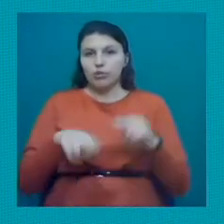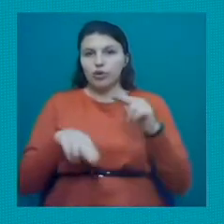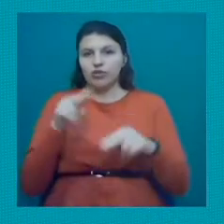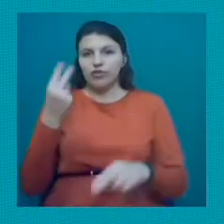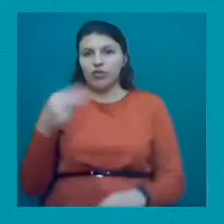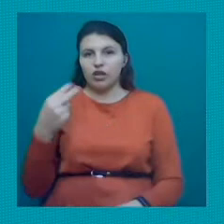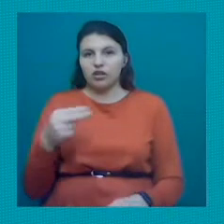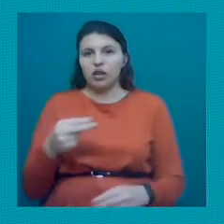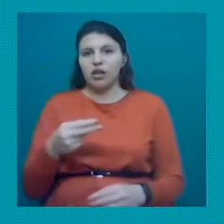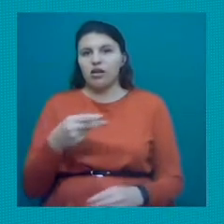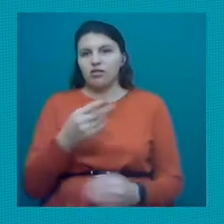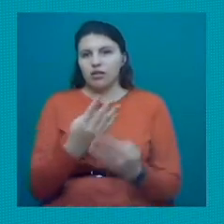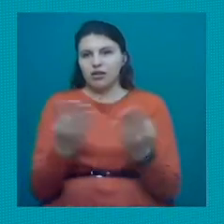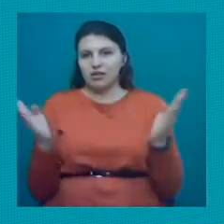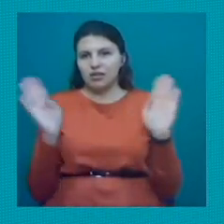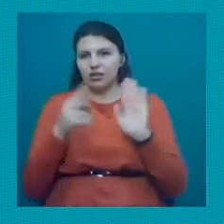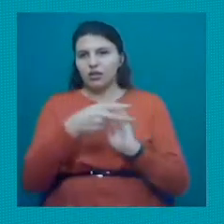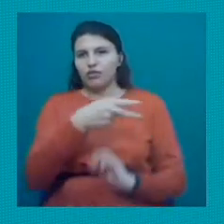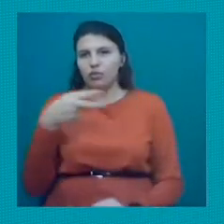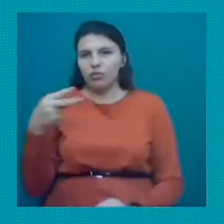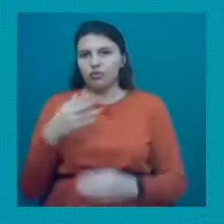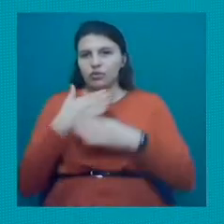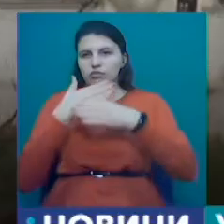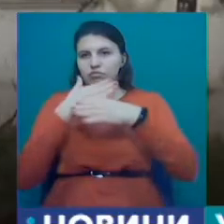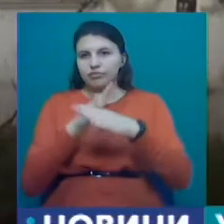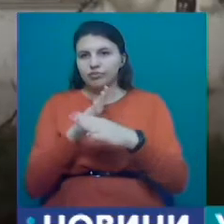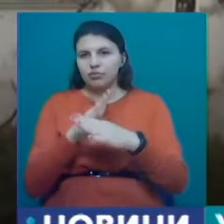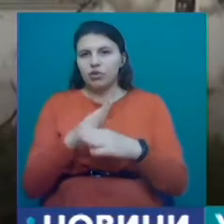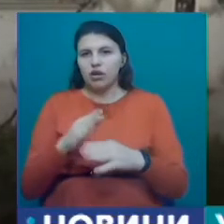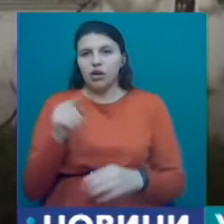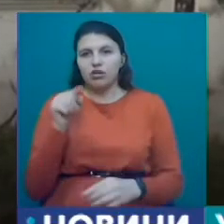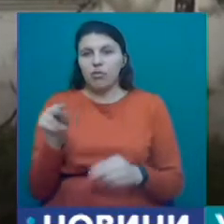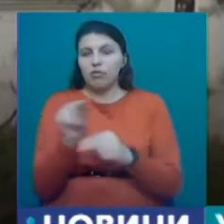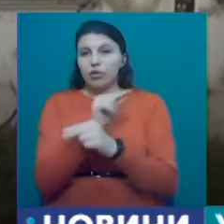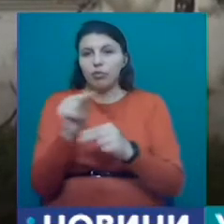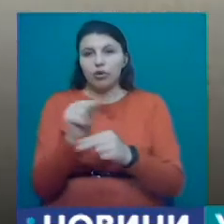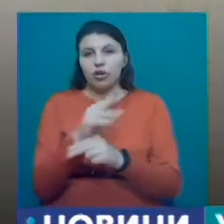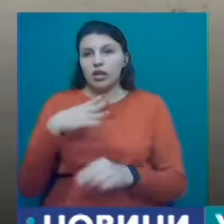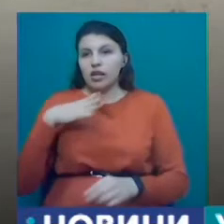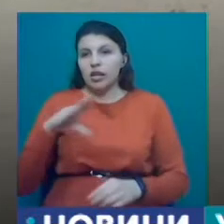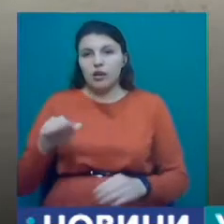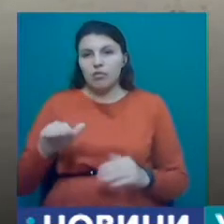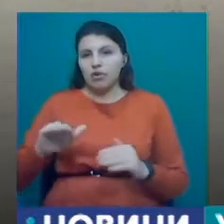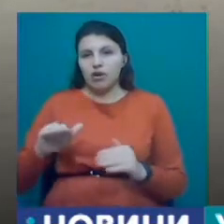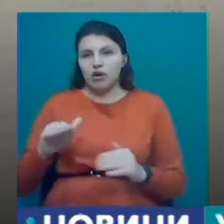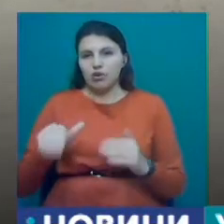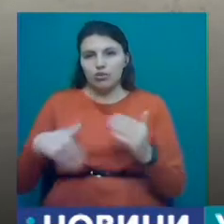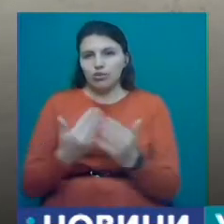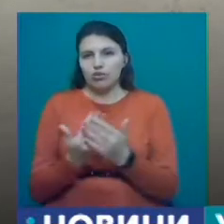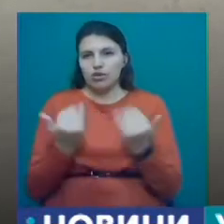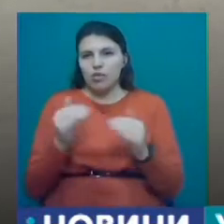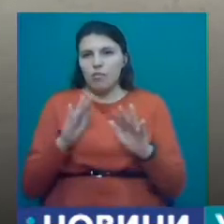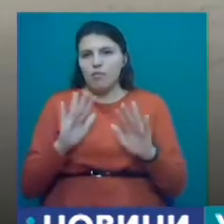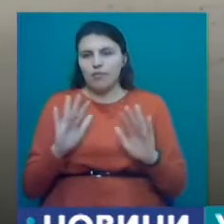на стінах двоповерхівки з'явилися тріщини. Капітального ремонту тут не було з моменту її заселення. На думку